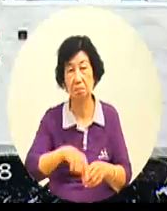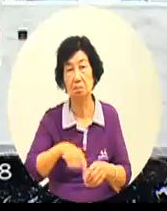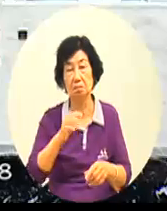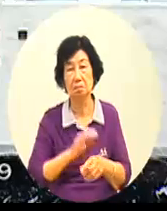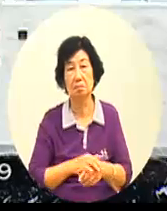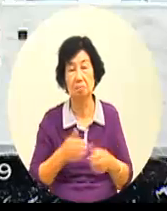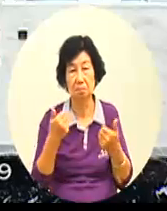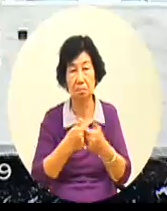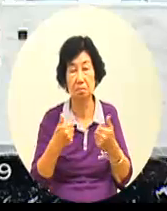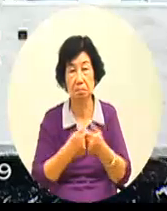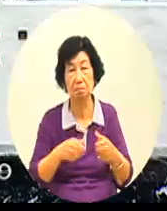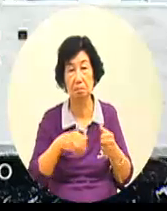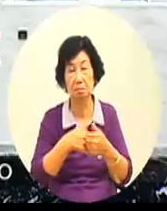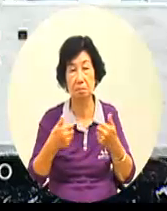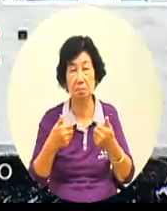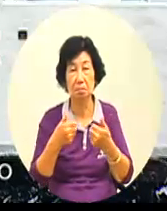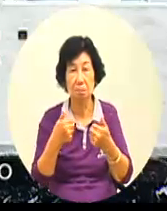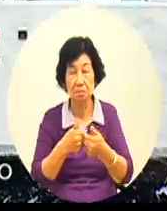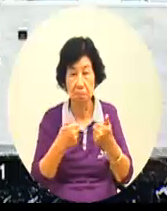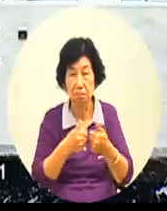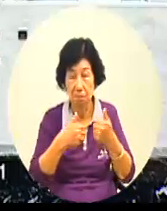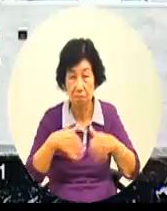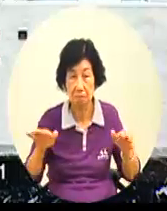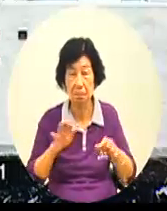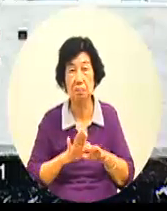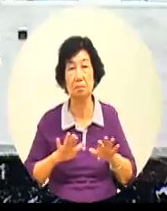呢，下午3点我们继续开会。